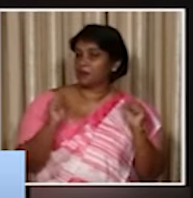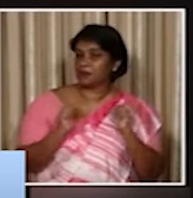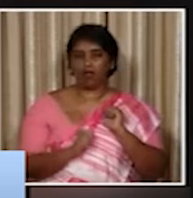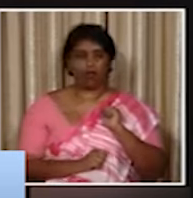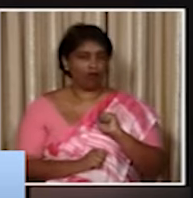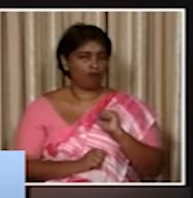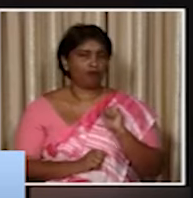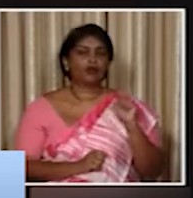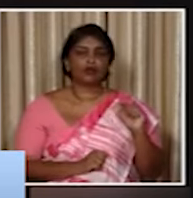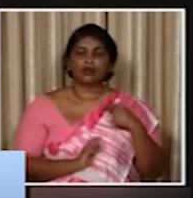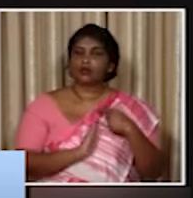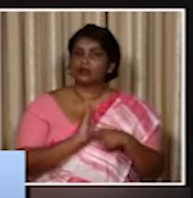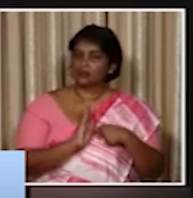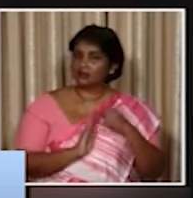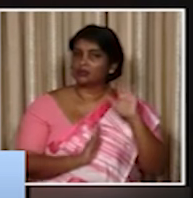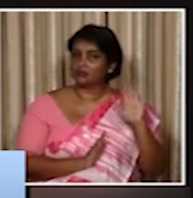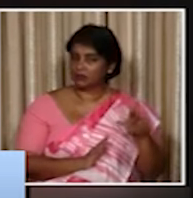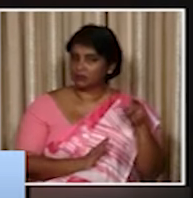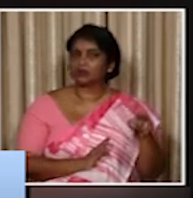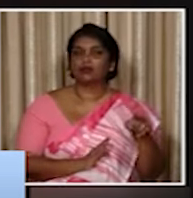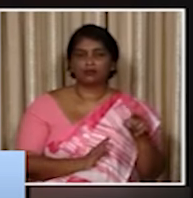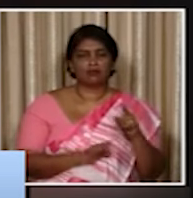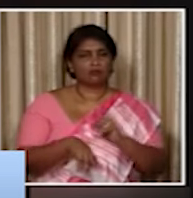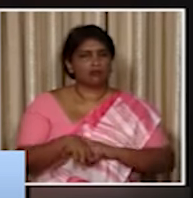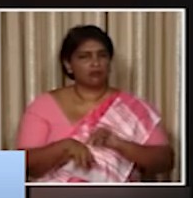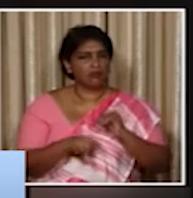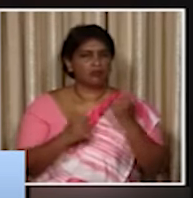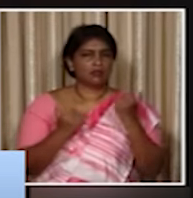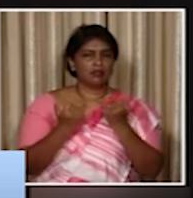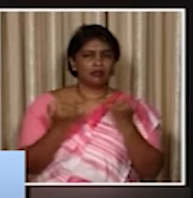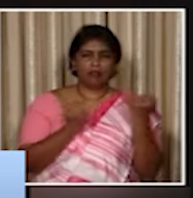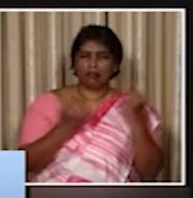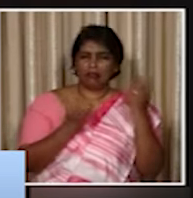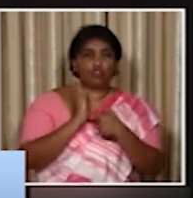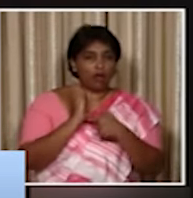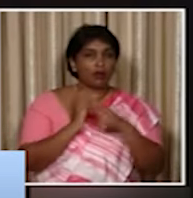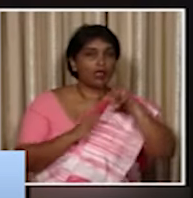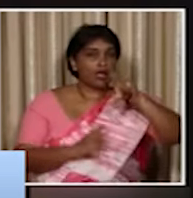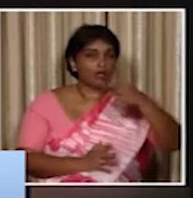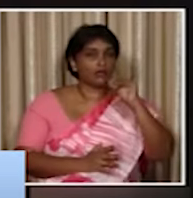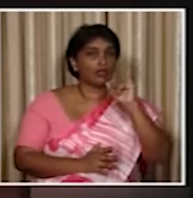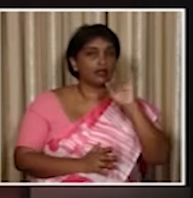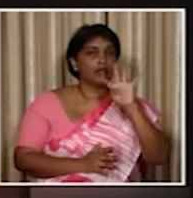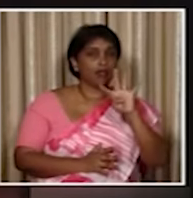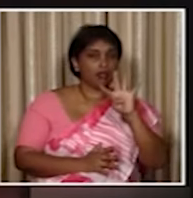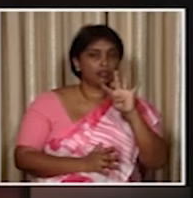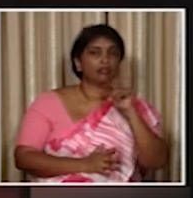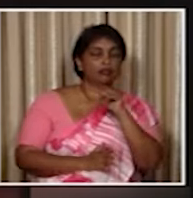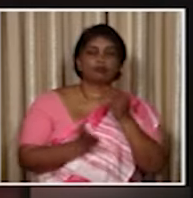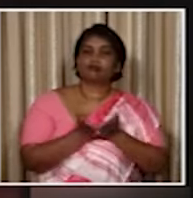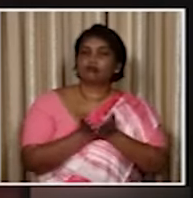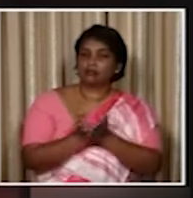තත්ත්වය තමයි ශ්‍රී ලංකාව වෙත අන්තරාය කර ද්‍රව්‍ය ටොන් 764ක් රැගෙන යමින් සිටින බව කියන